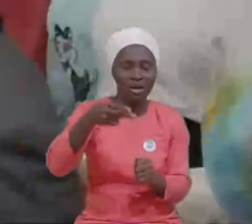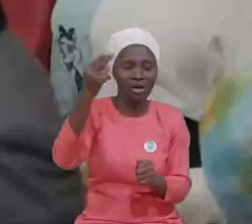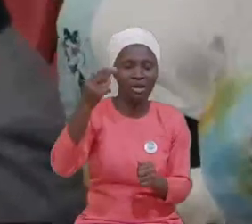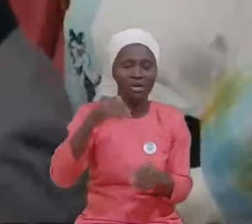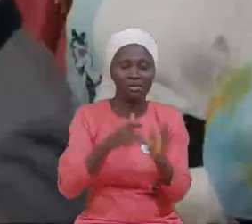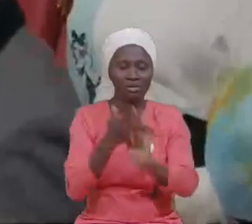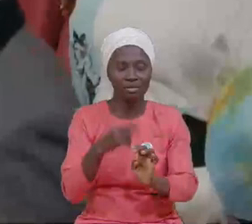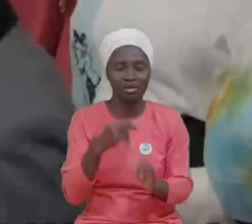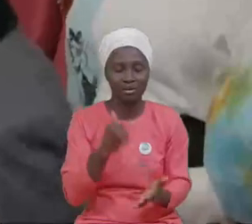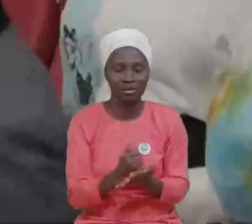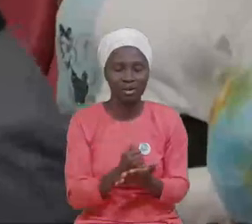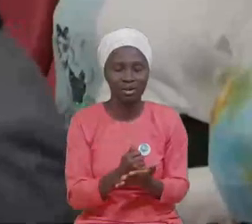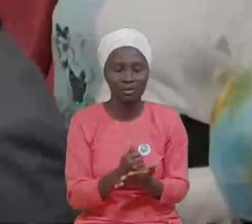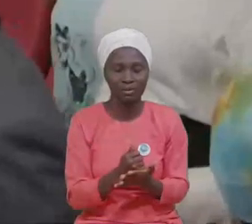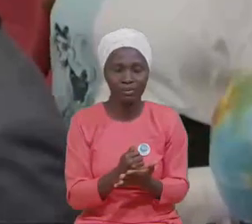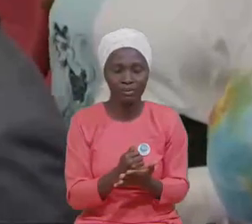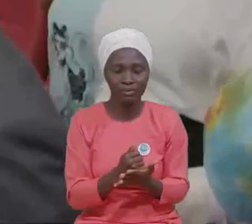au nom de Jésus.